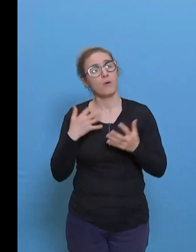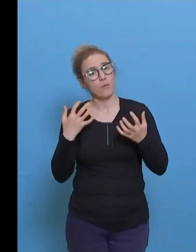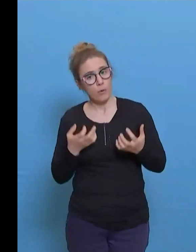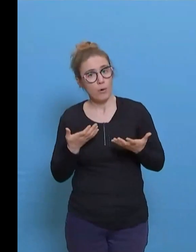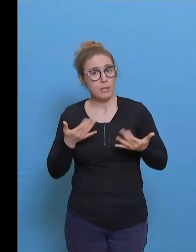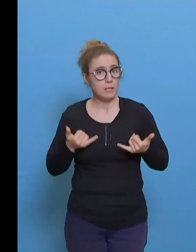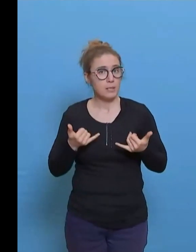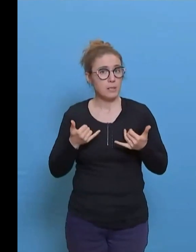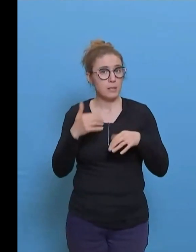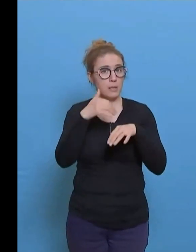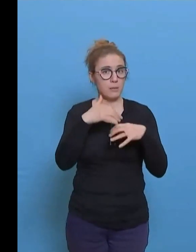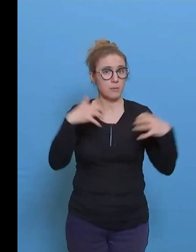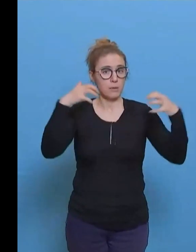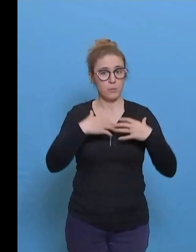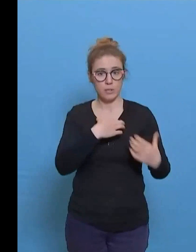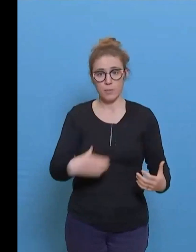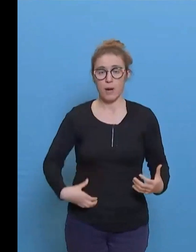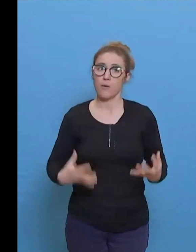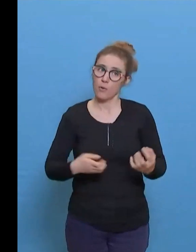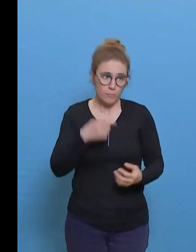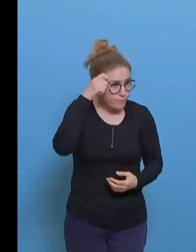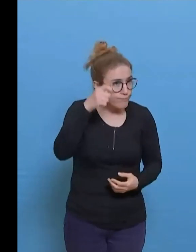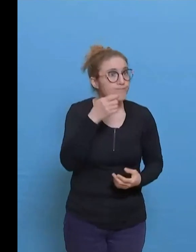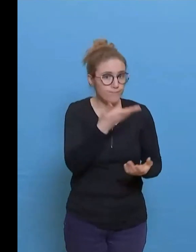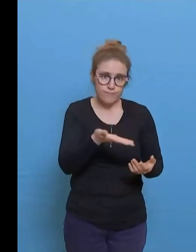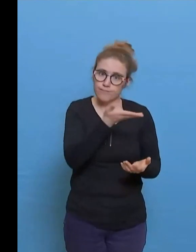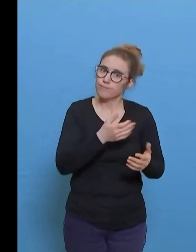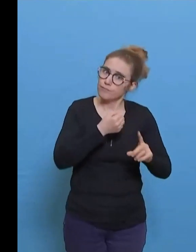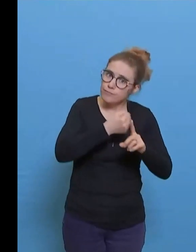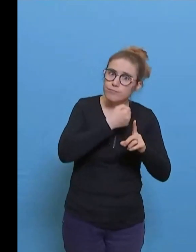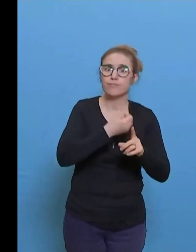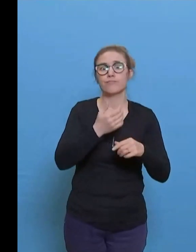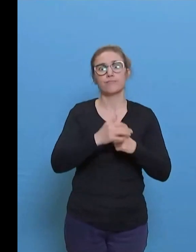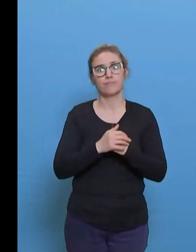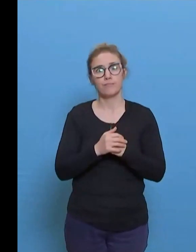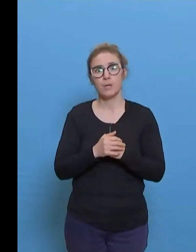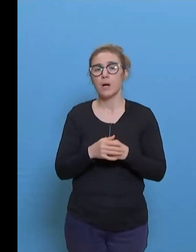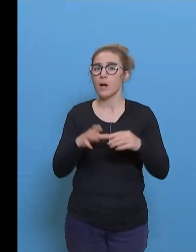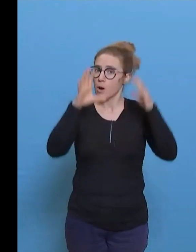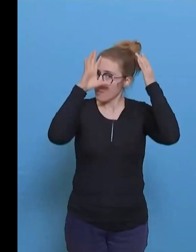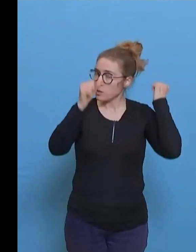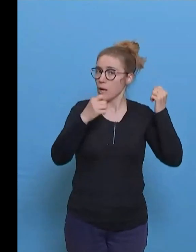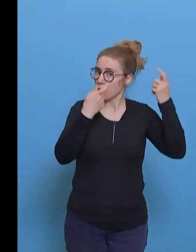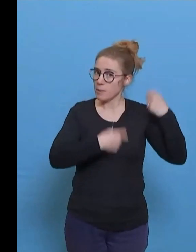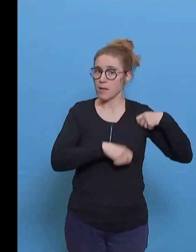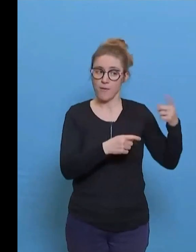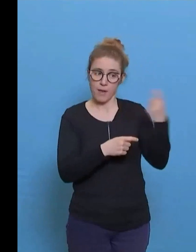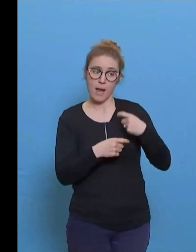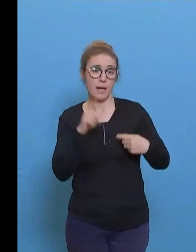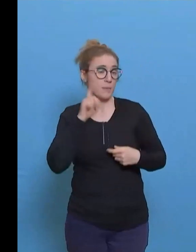conseil municipal, les en remercier à nouveau l'ambassadeur d'Espagne d'avoir fait le